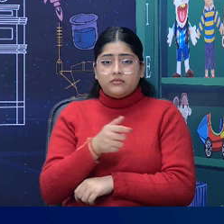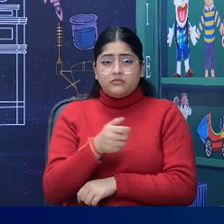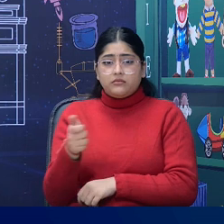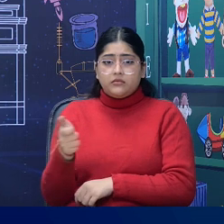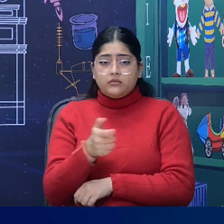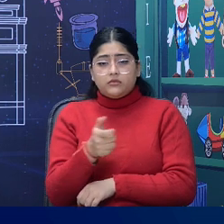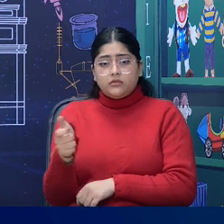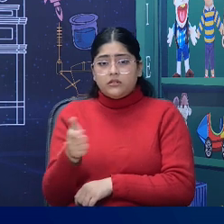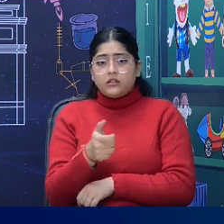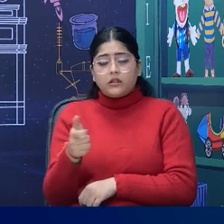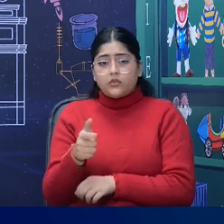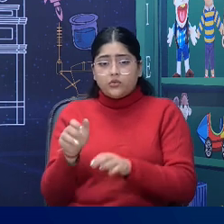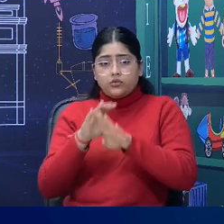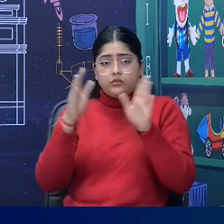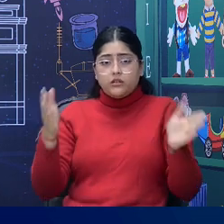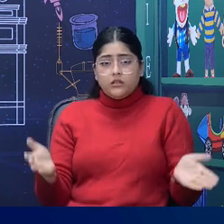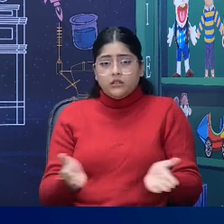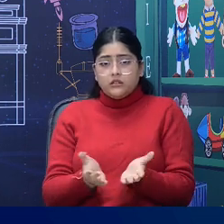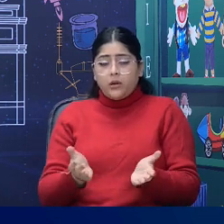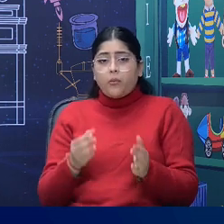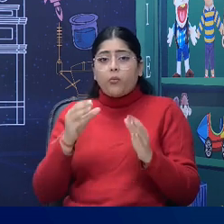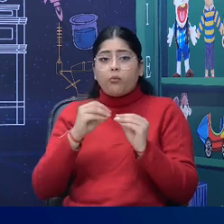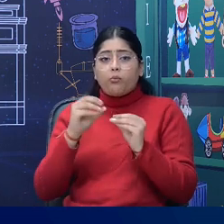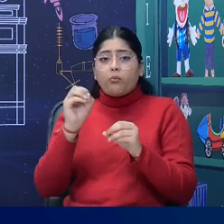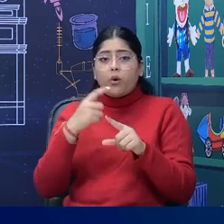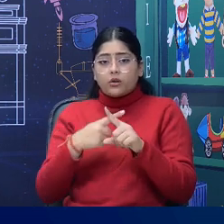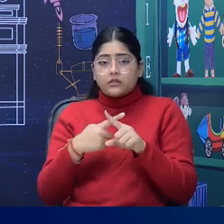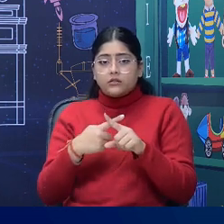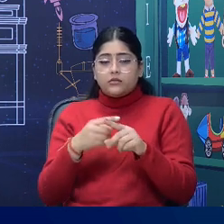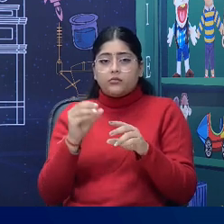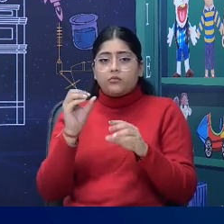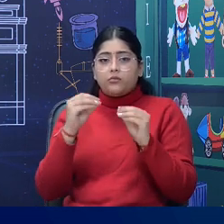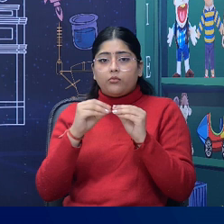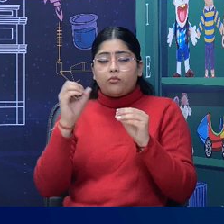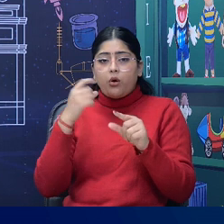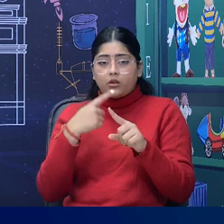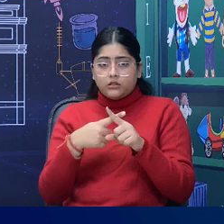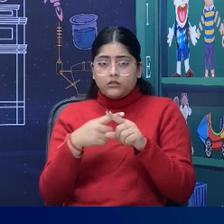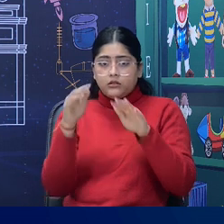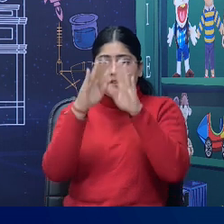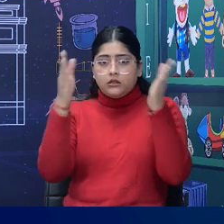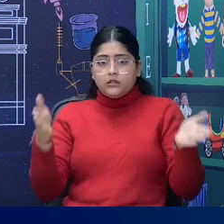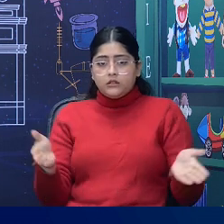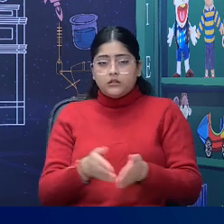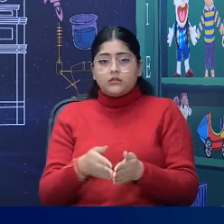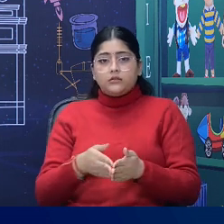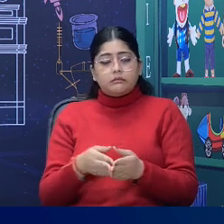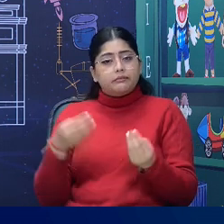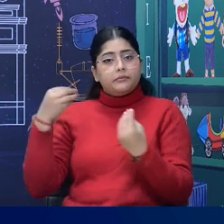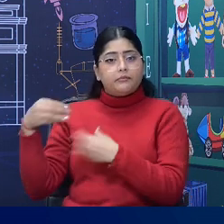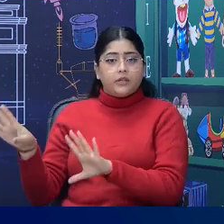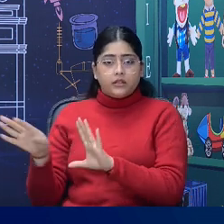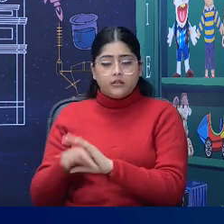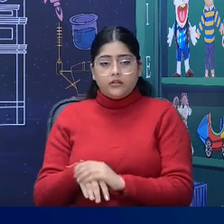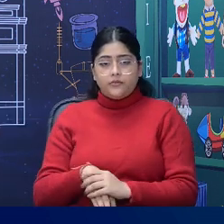उन्होंने सूरज छाप टॉर्च की पेटी को नदी में क्यों फेंक दिया होगा आपको क्या मैम लगता है कि उन्होंने ऐसा किया होगा